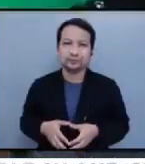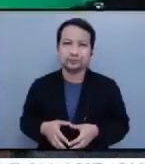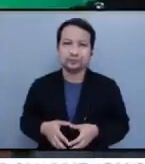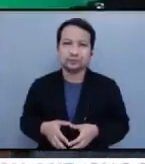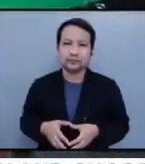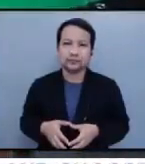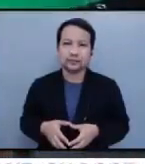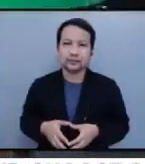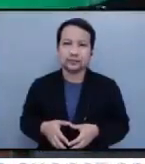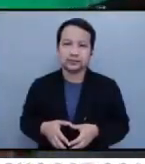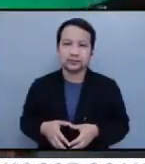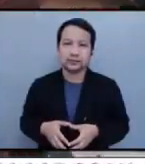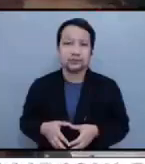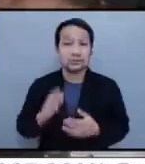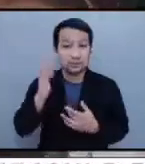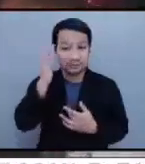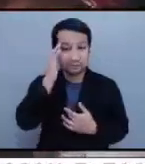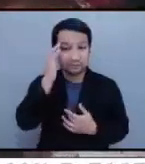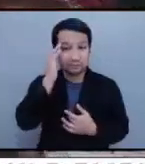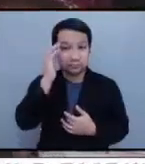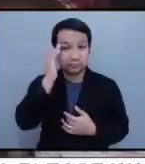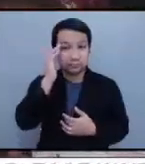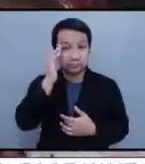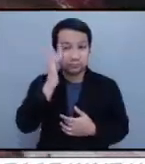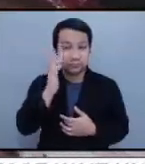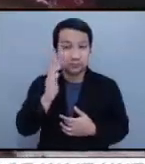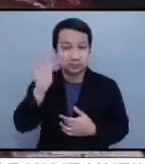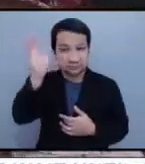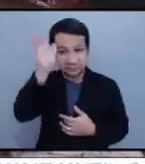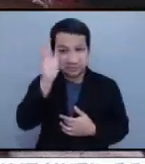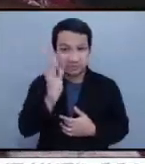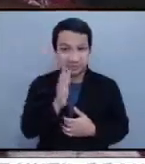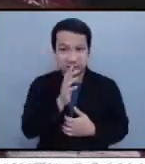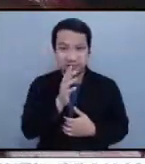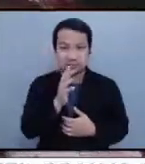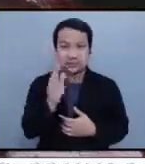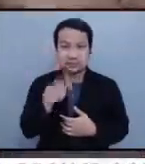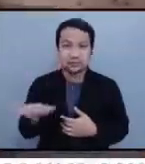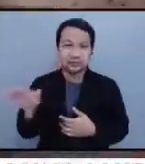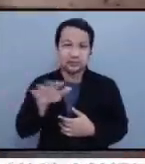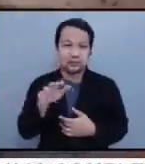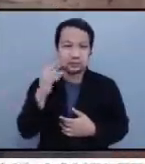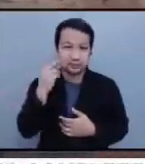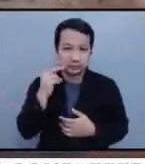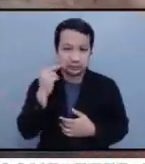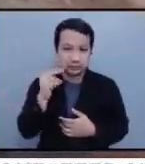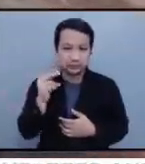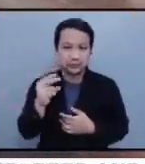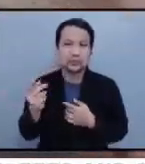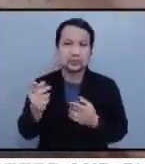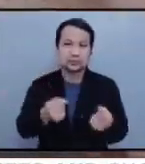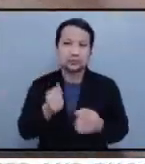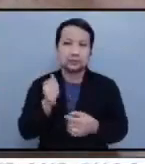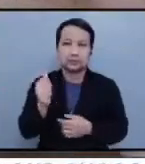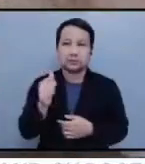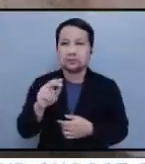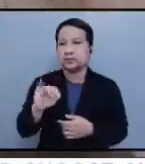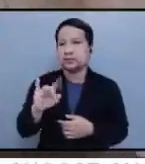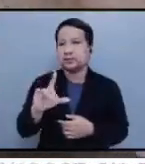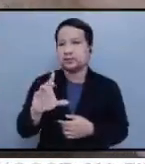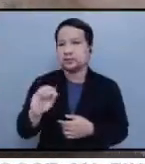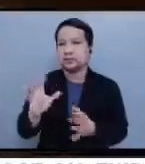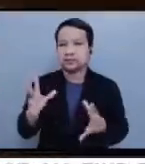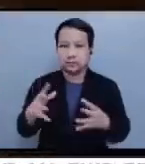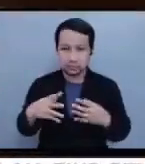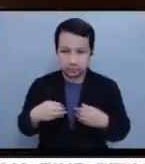Bukod sa sakiting magulang at mga naulilang mga pamangkin, nagawa pa rin ni Nilo na tanggapin ang sitwasyon